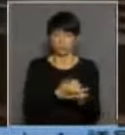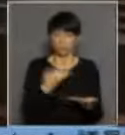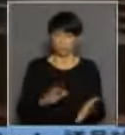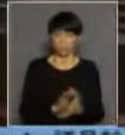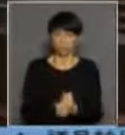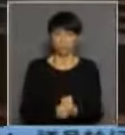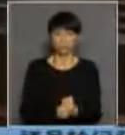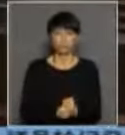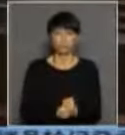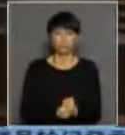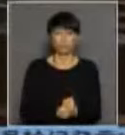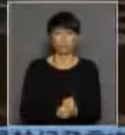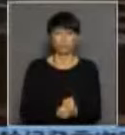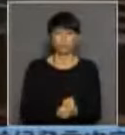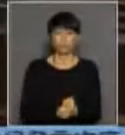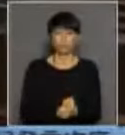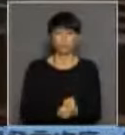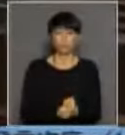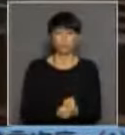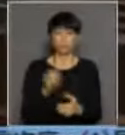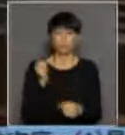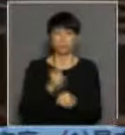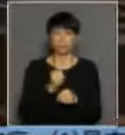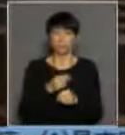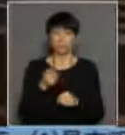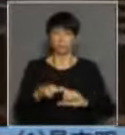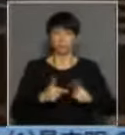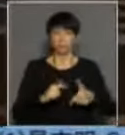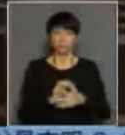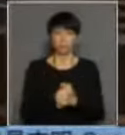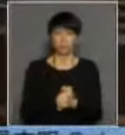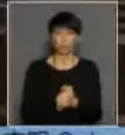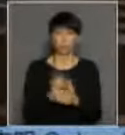咁我哋係咪需要係咁樣做法呢？